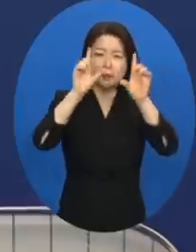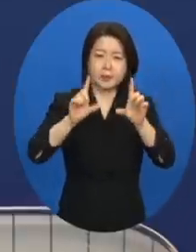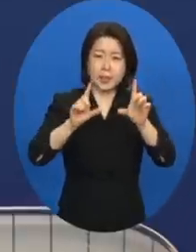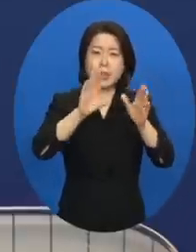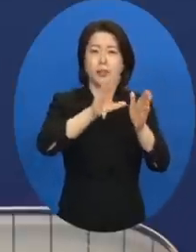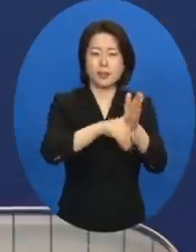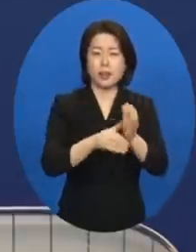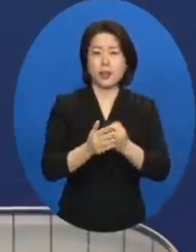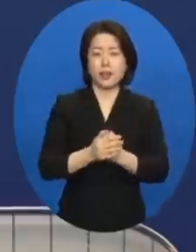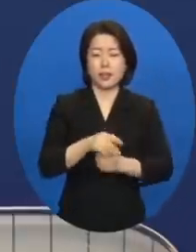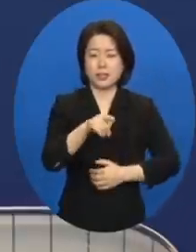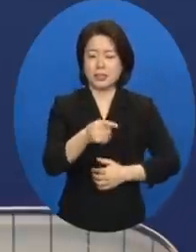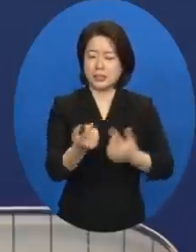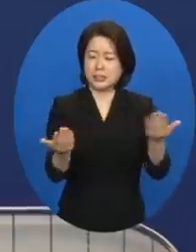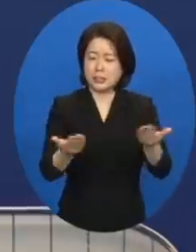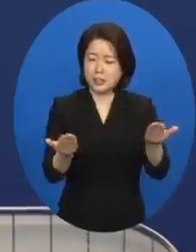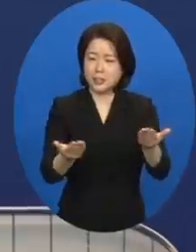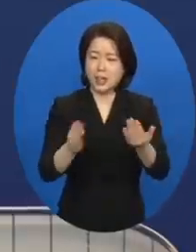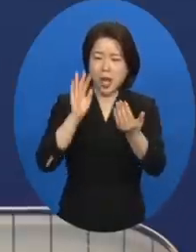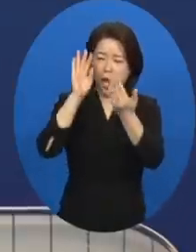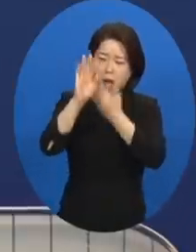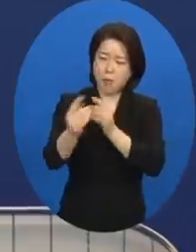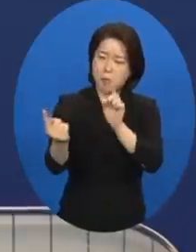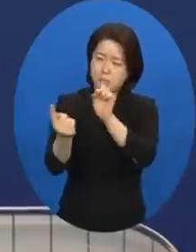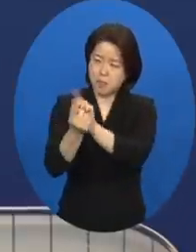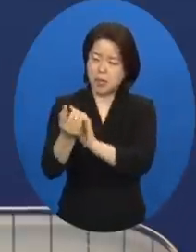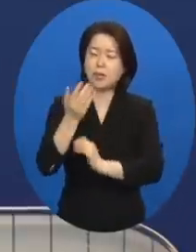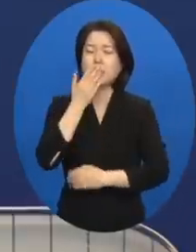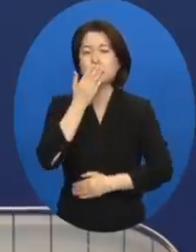이런 일들이 앞으로도 있을 거예요.